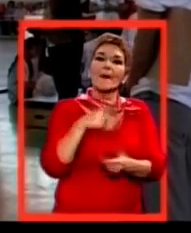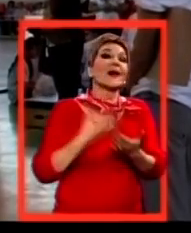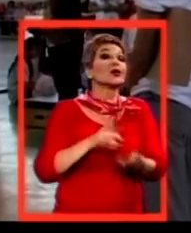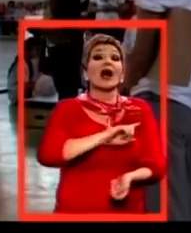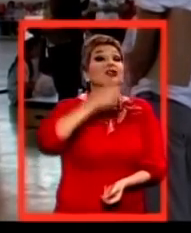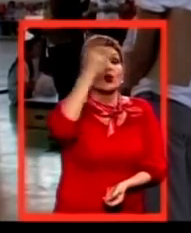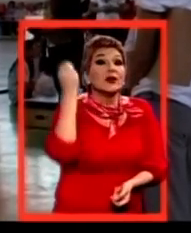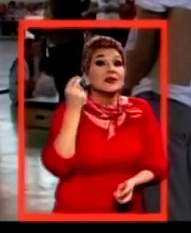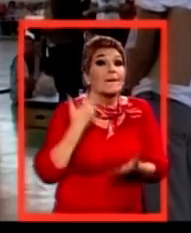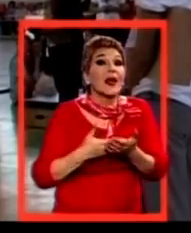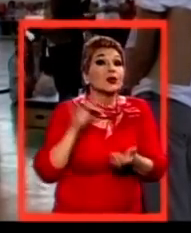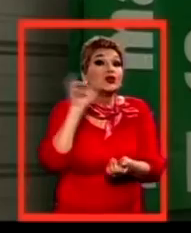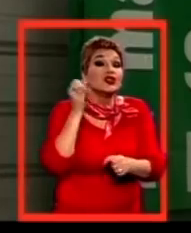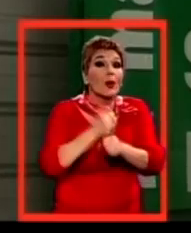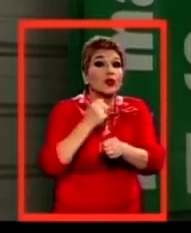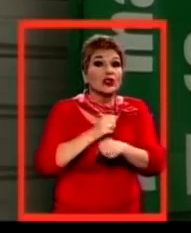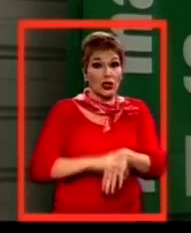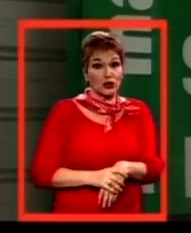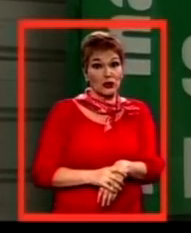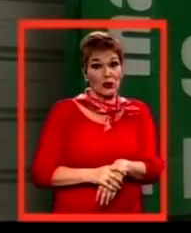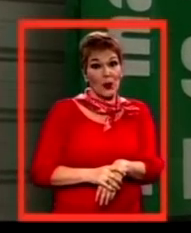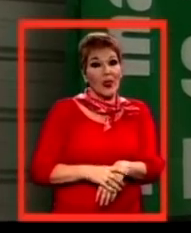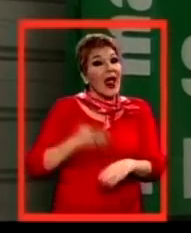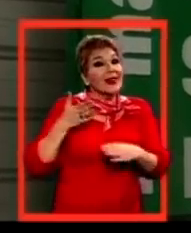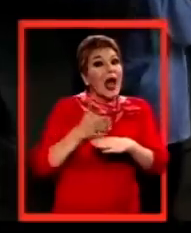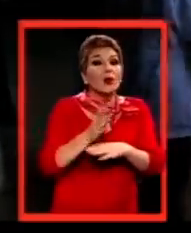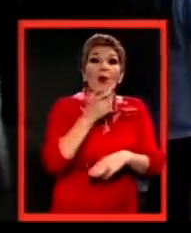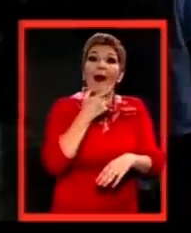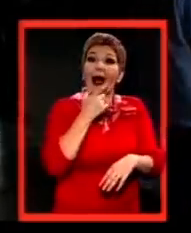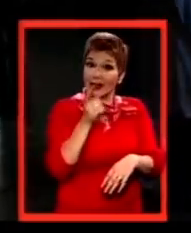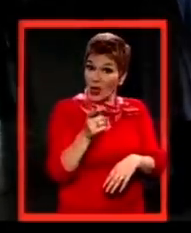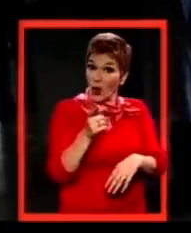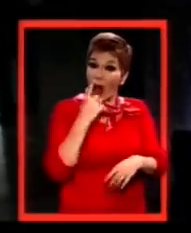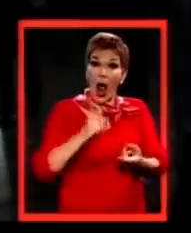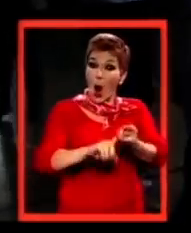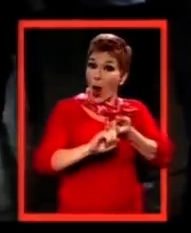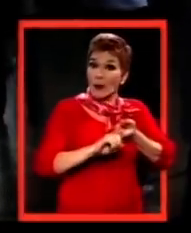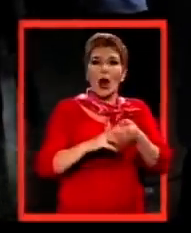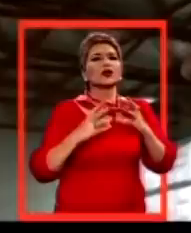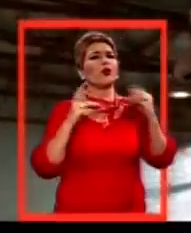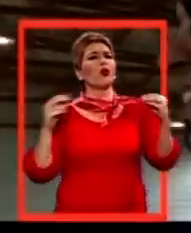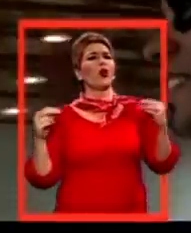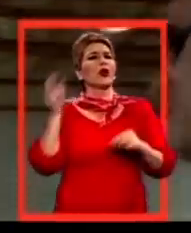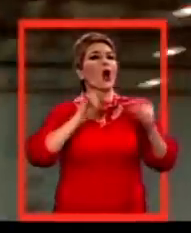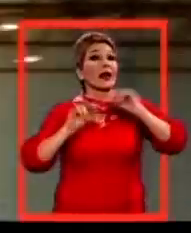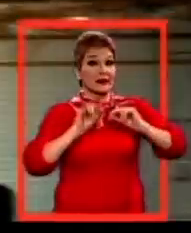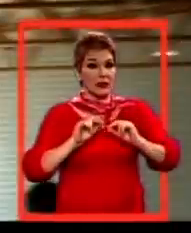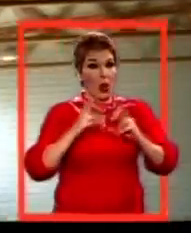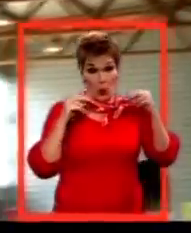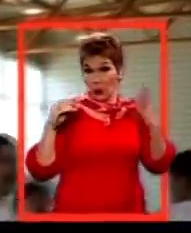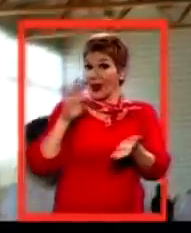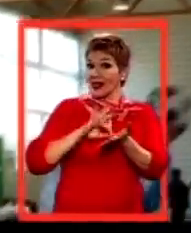zi pentru cine lucrăm. Am avut ocazia de-a lungul anilor să colaborez cu mai multe organizații și de multe